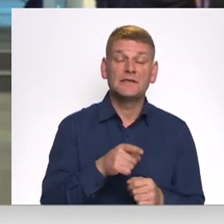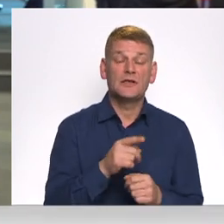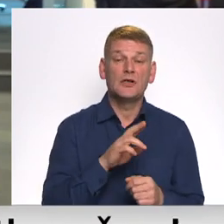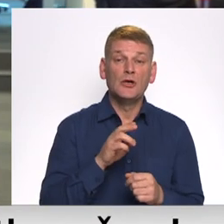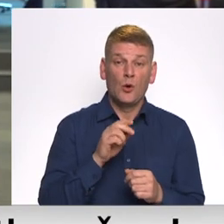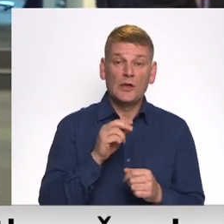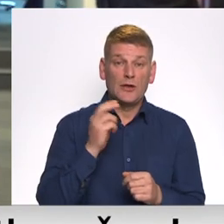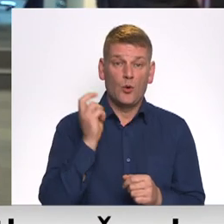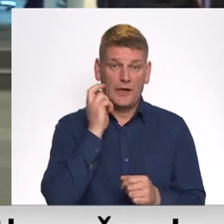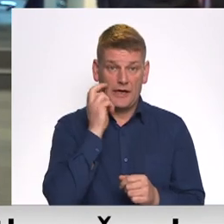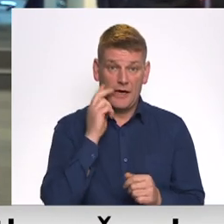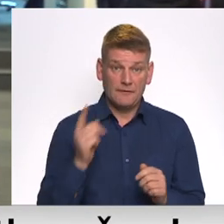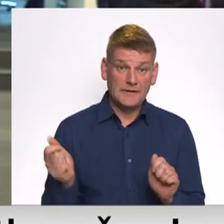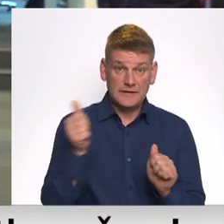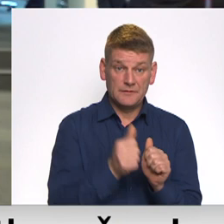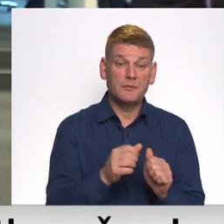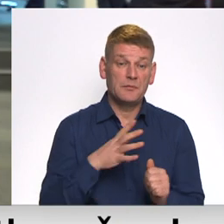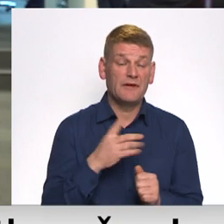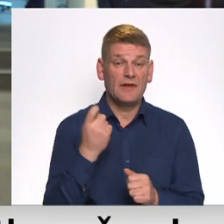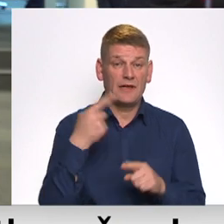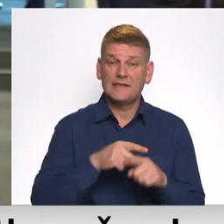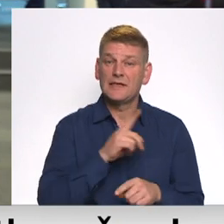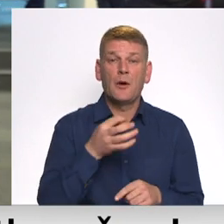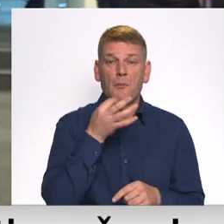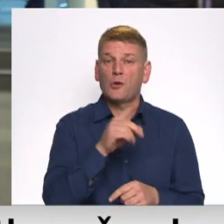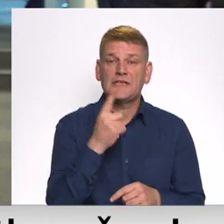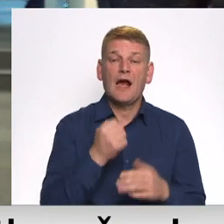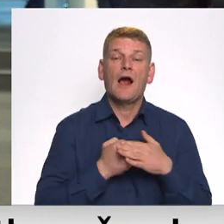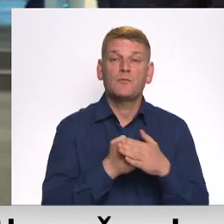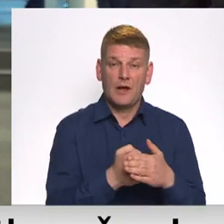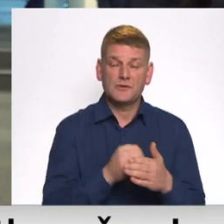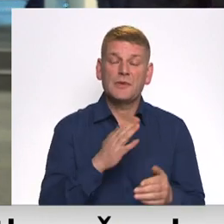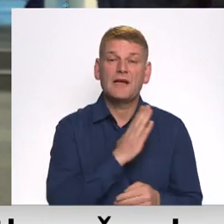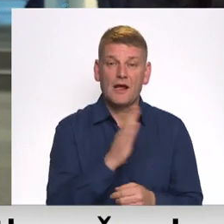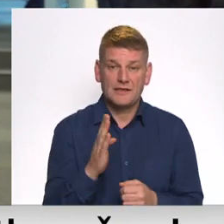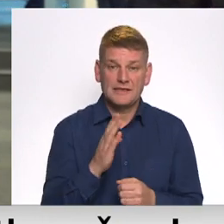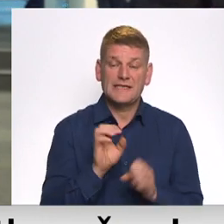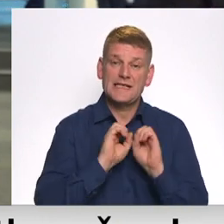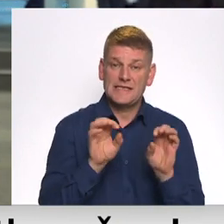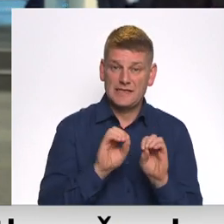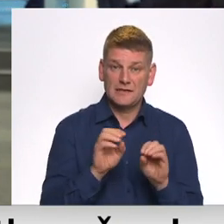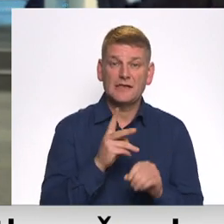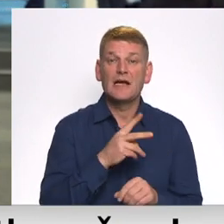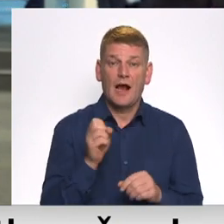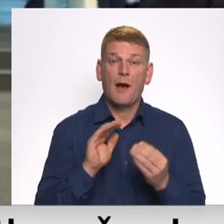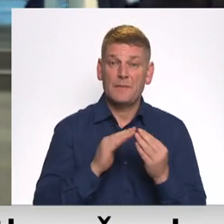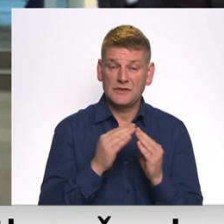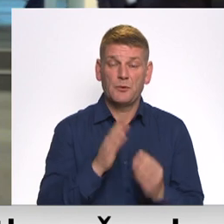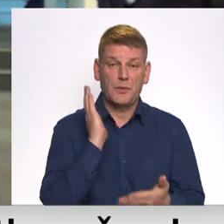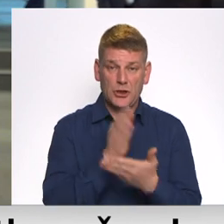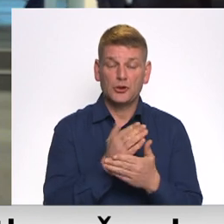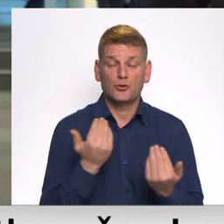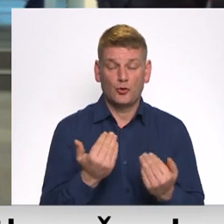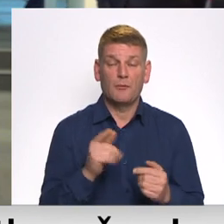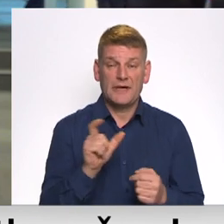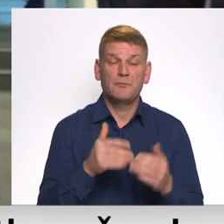Kijevas, bija, lai vēlreiz protams, ne tikai paust atbalstu, bet arī katrs izstāstīt, kā pilsētas patiešo šobrīd palīdz.